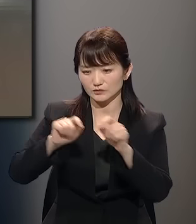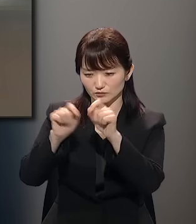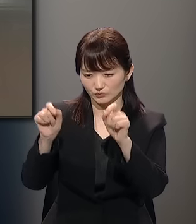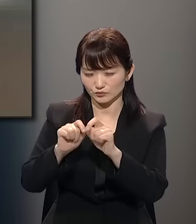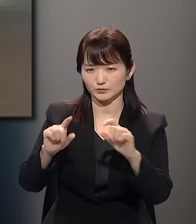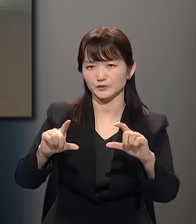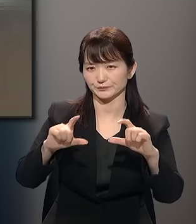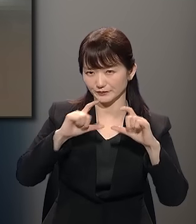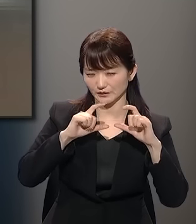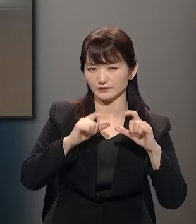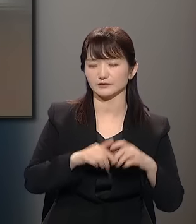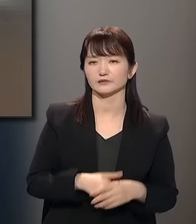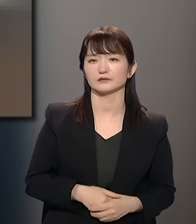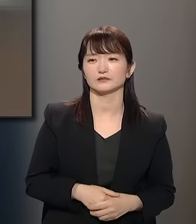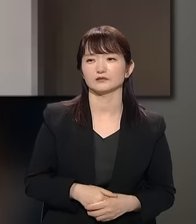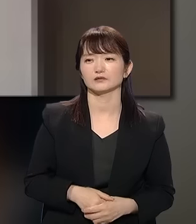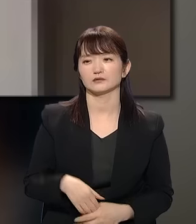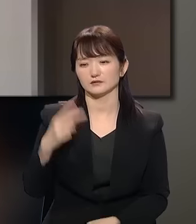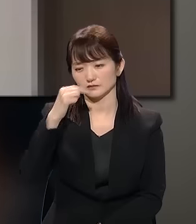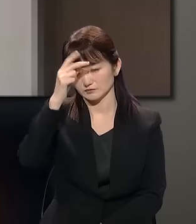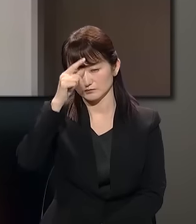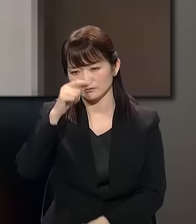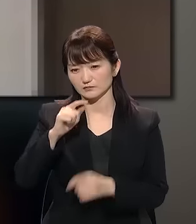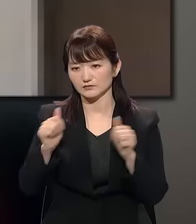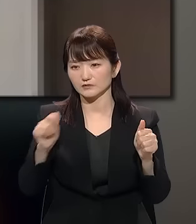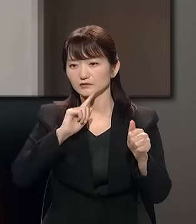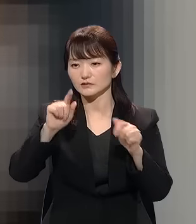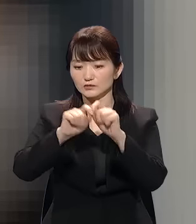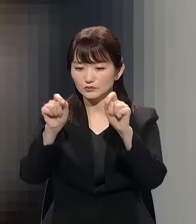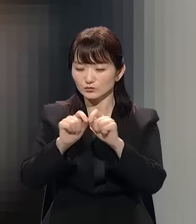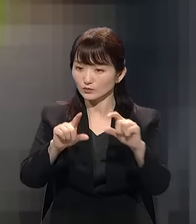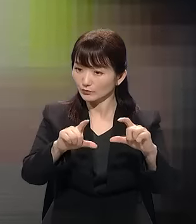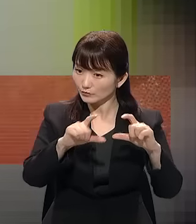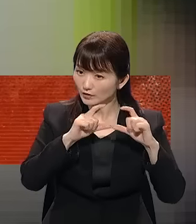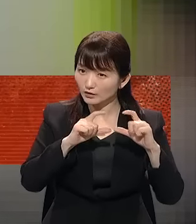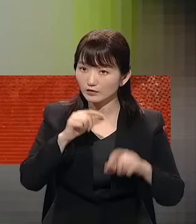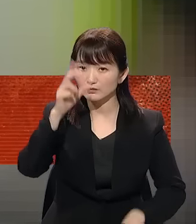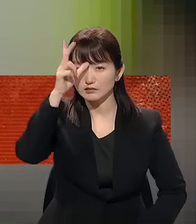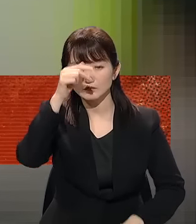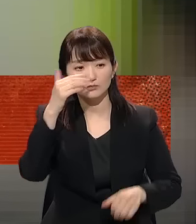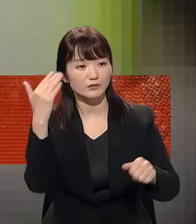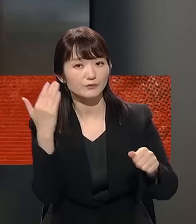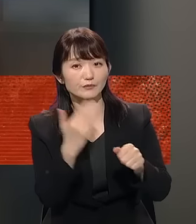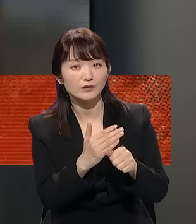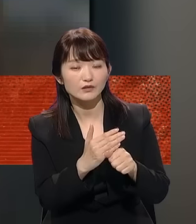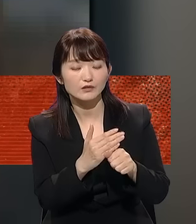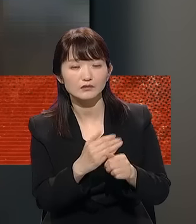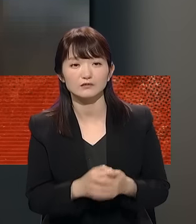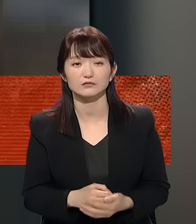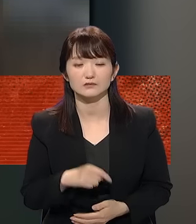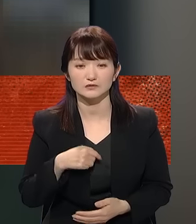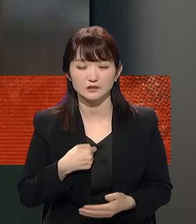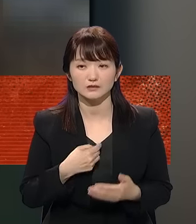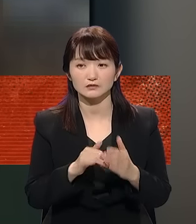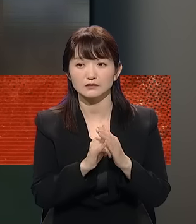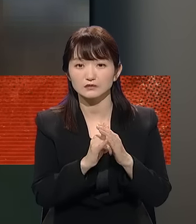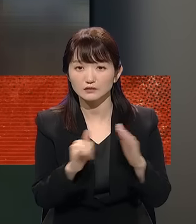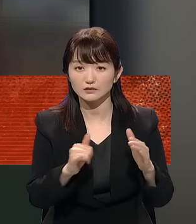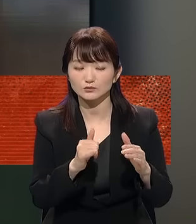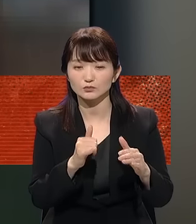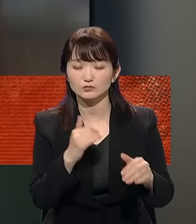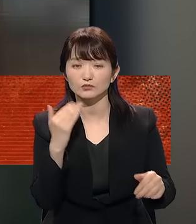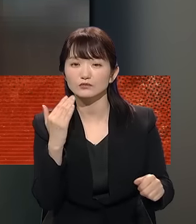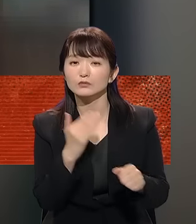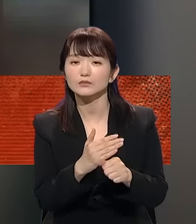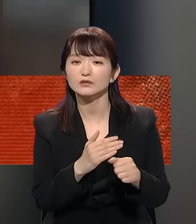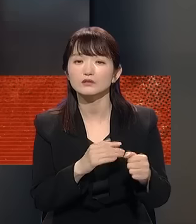받았습니다 자 검찰도 기소 유에 처분한 걸 경찰이 회임을 했습니다 자기 경찰 식구를 자